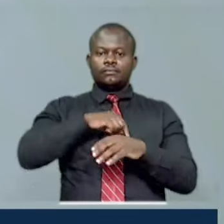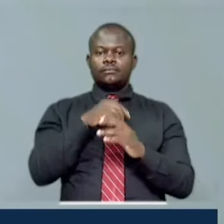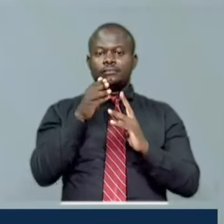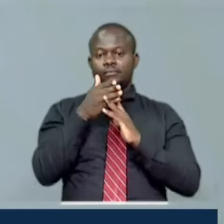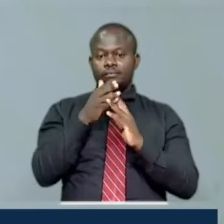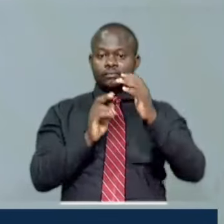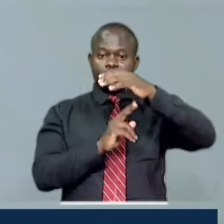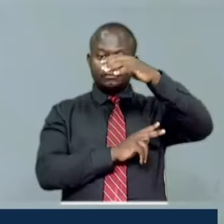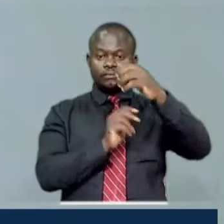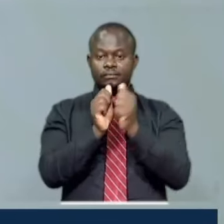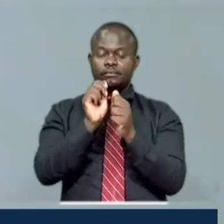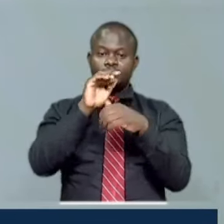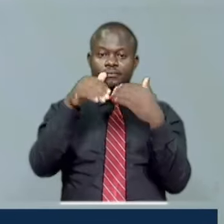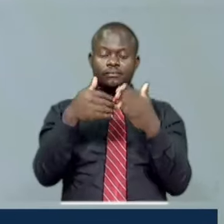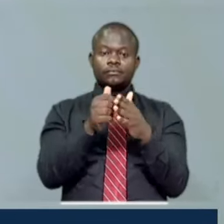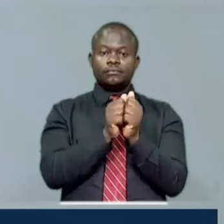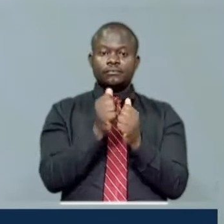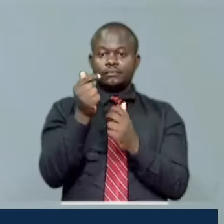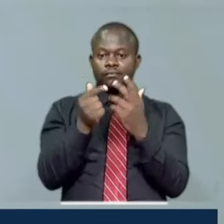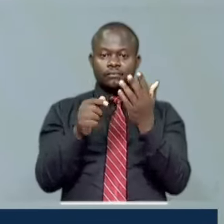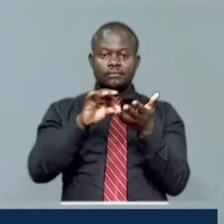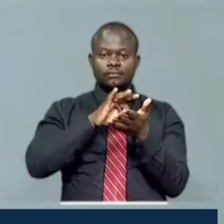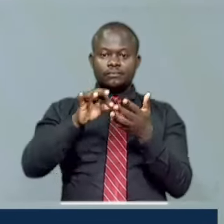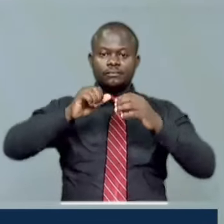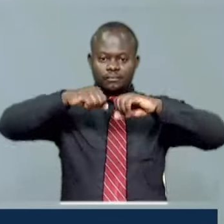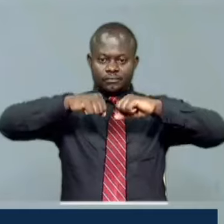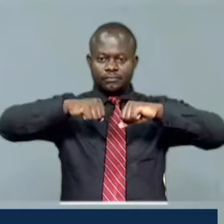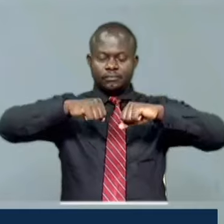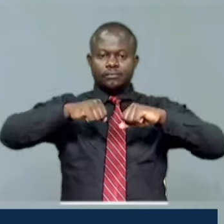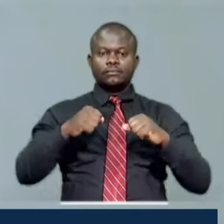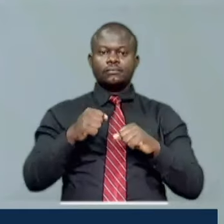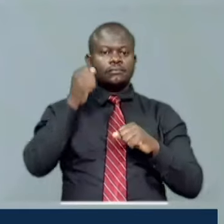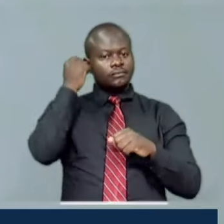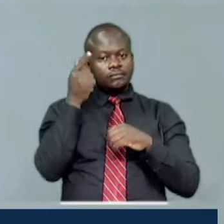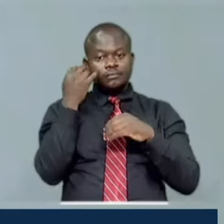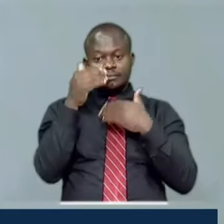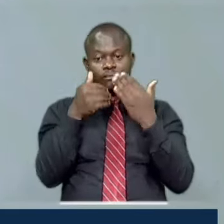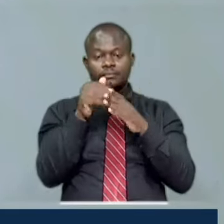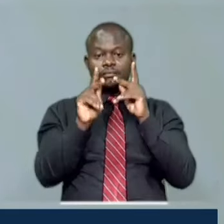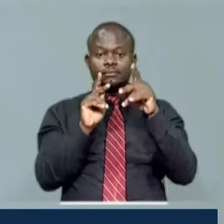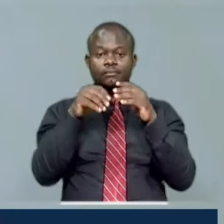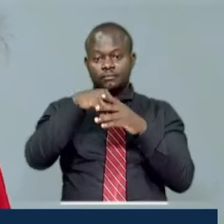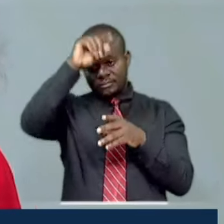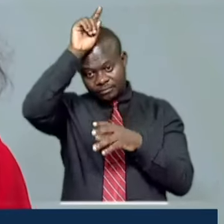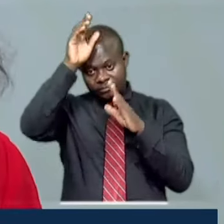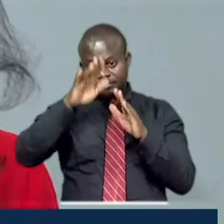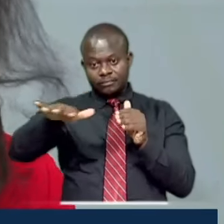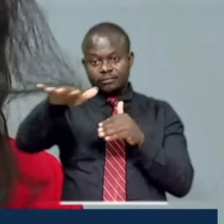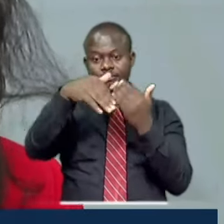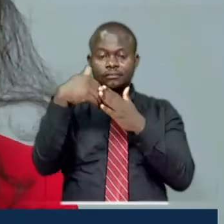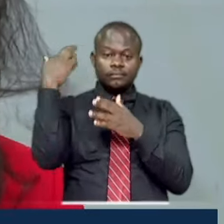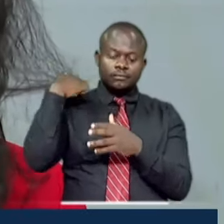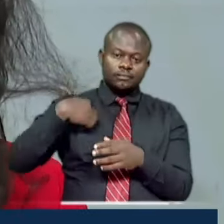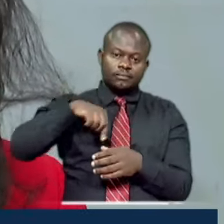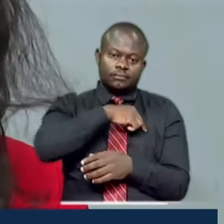y'umuturage n'aba ngaba twasinyana amasezerano. Ni ukuvuga ngo niba ari umuturage uri mu cyaro cya hehe, inshingano zacu